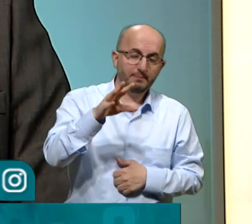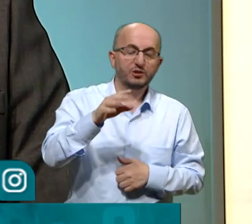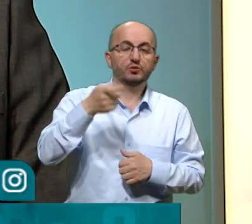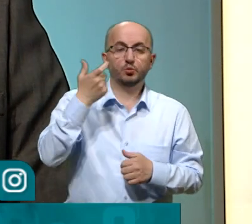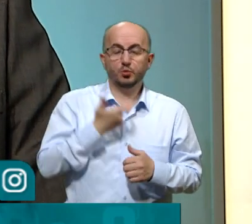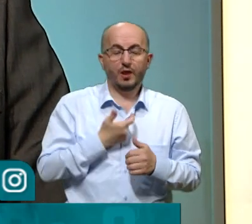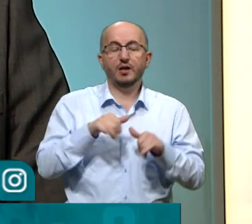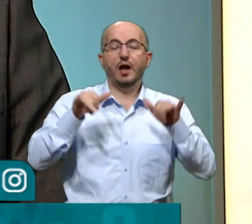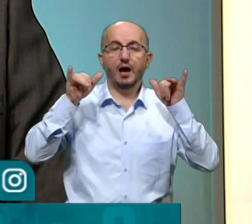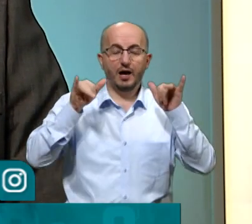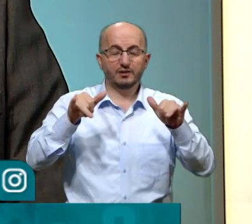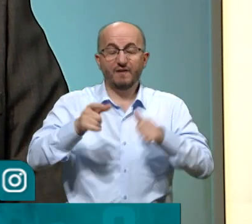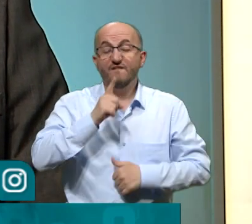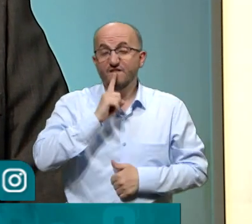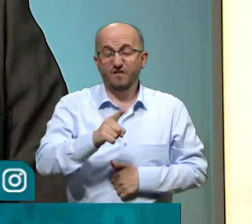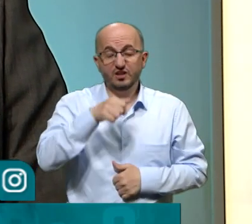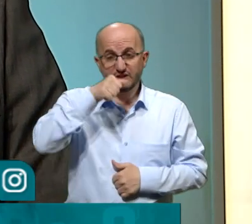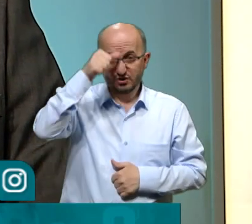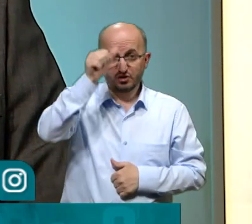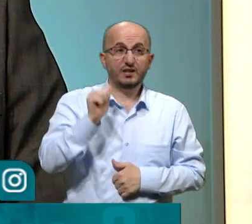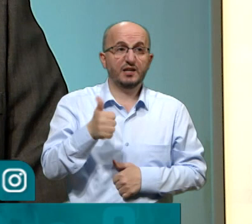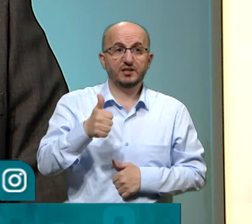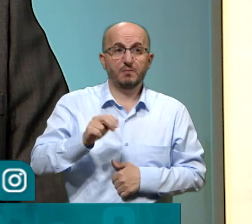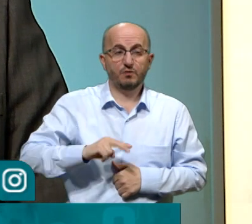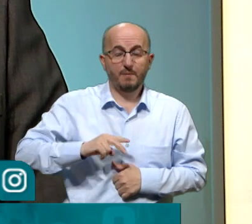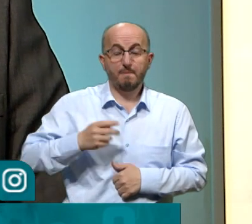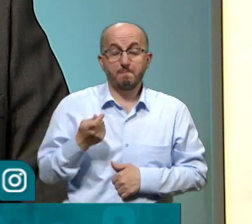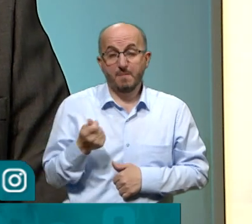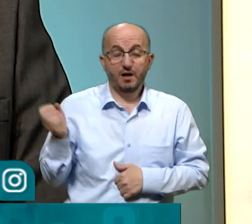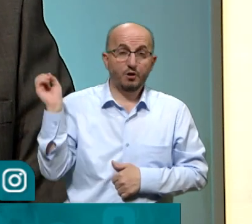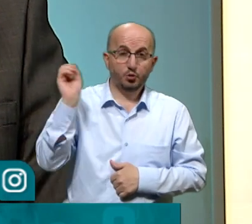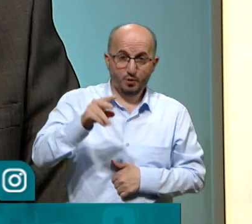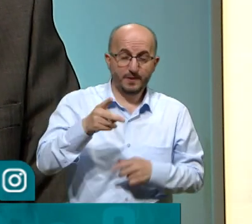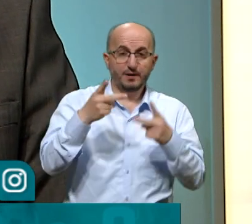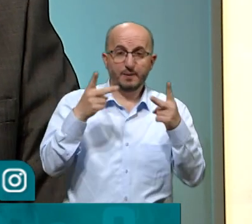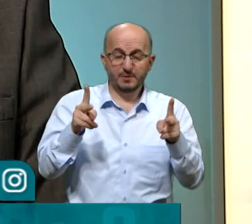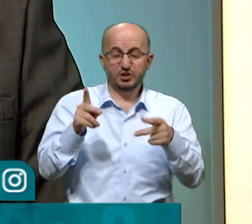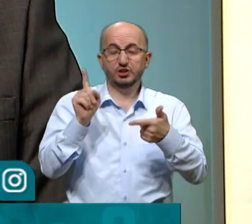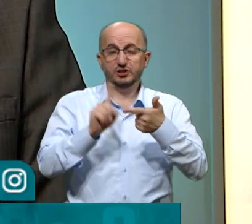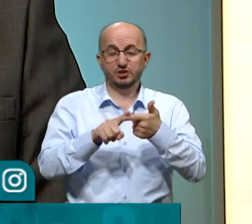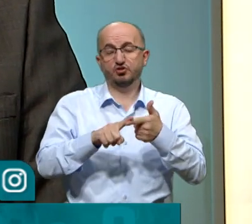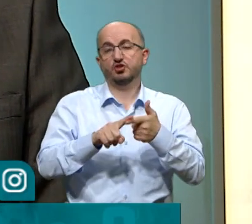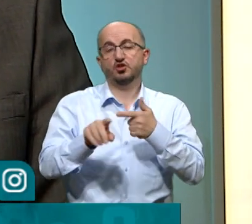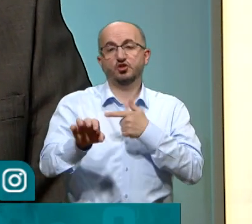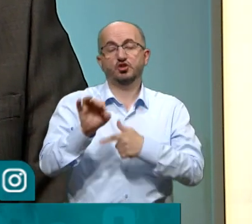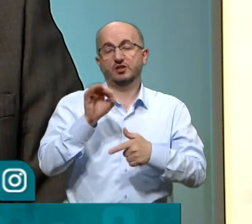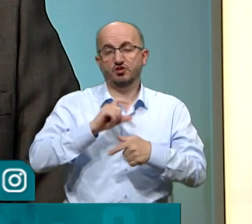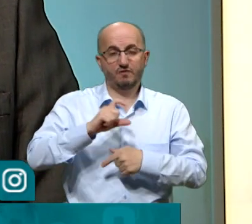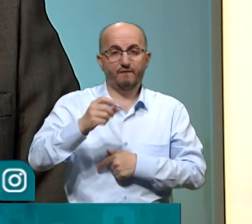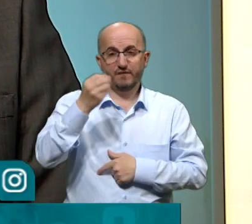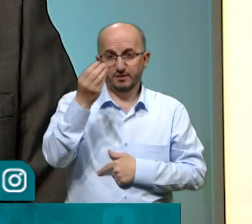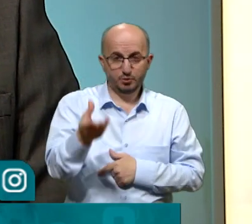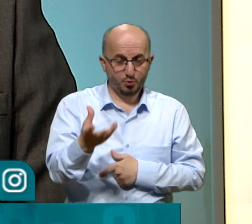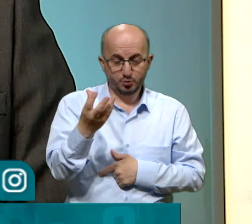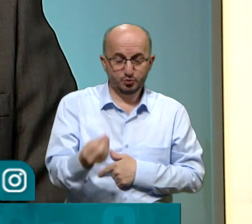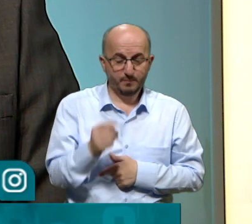farz Hacca ne zaman bedel gönderilebilir bunu anlatalım Eyvallah Dolayısıyla bu iki şıkta cevaplanmış olur bir